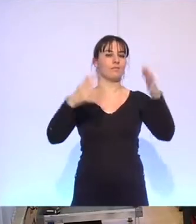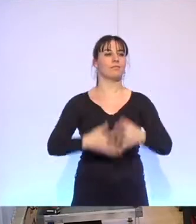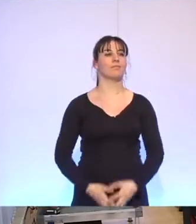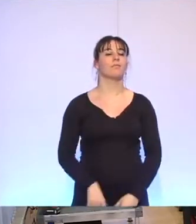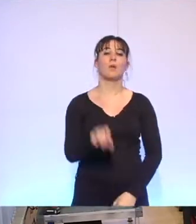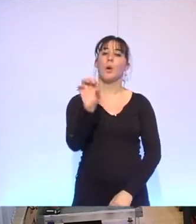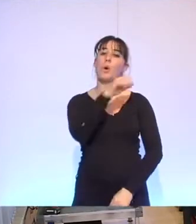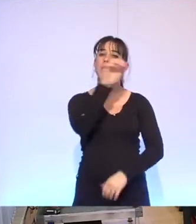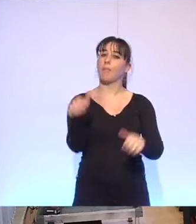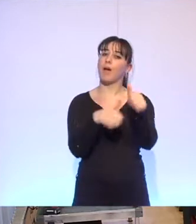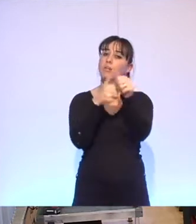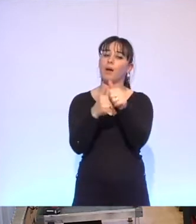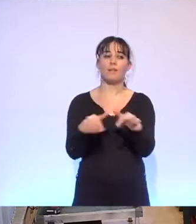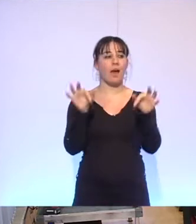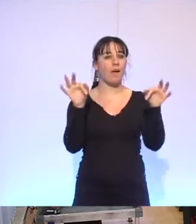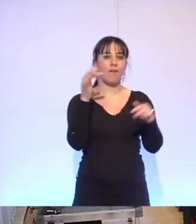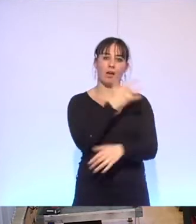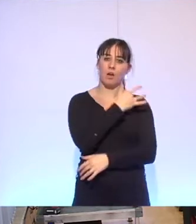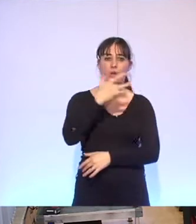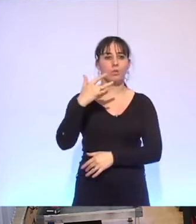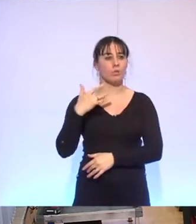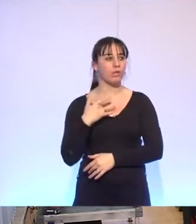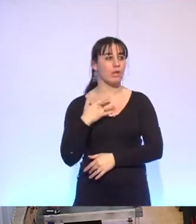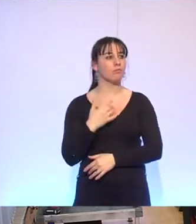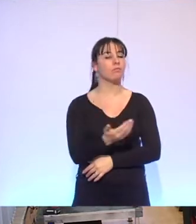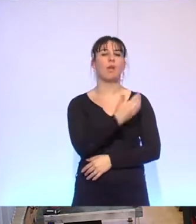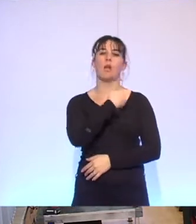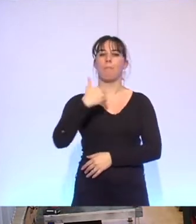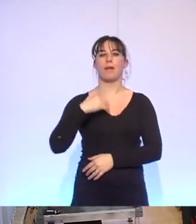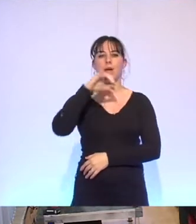Onzième adjointe, adjointe à la santé, Mondane Jacta.